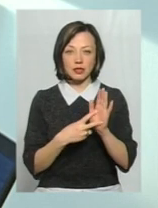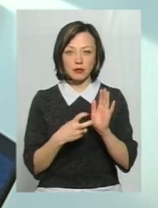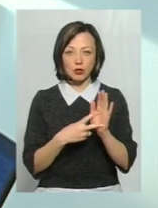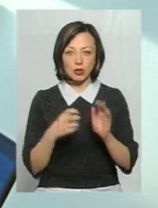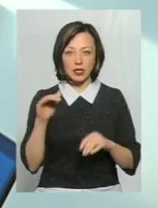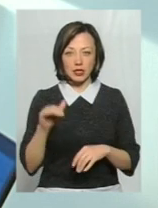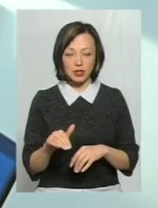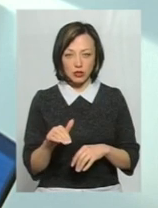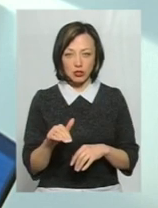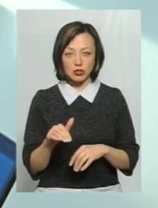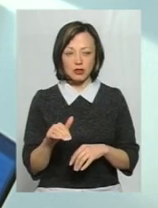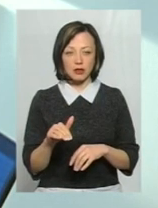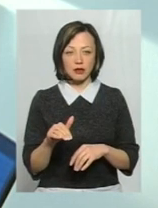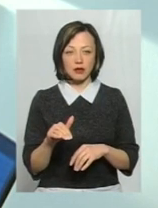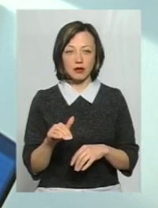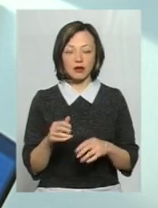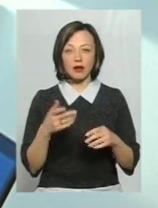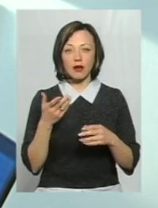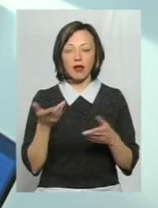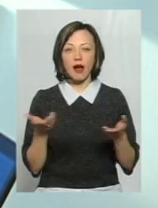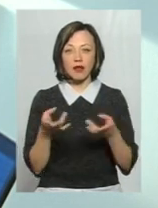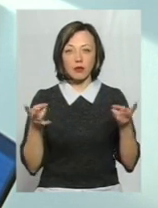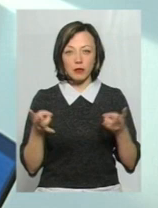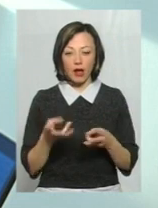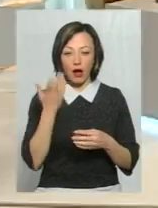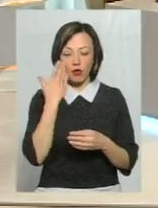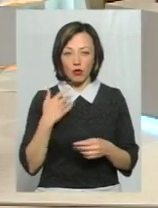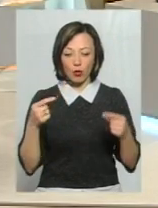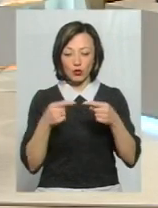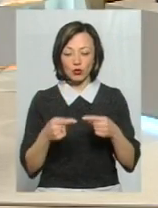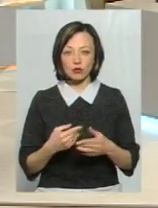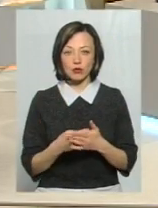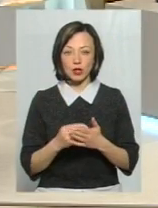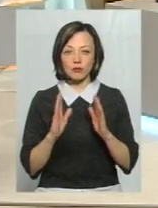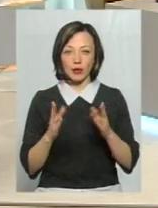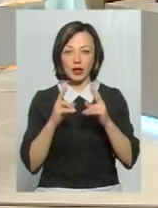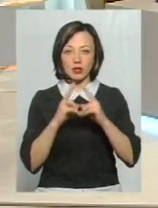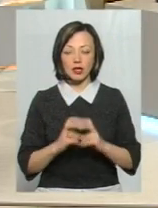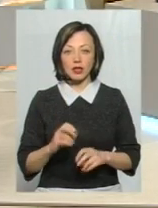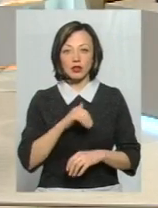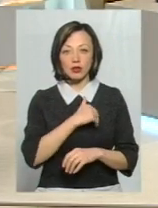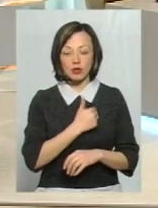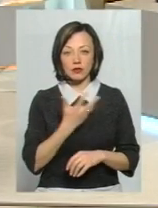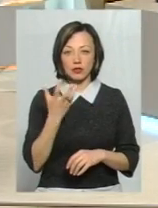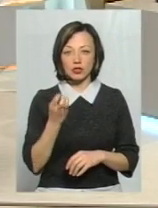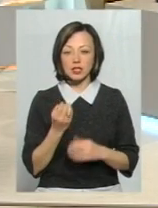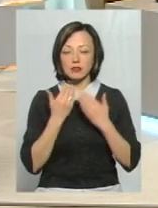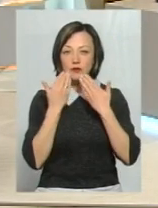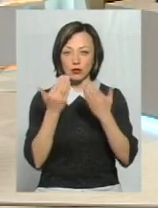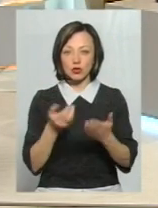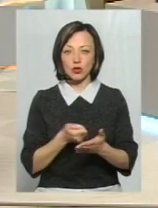тисяч одноразово, які не буде необхідності, а при уточненні бюджету ми також будемо розглядати. Але я ще хотів би звернутися до